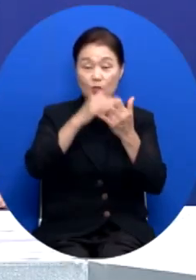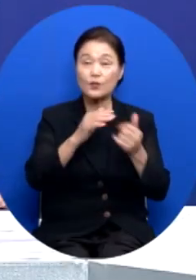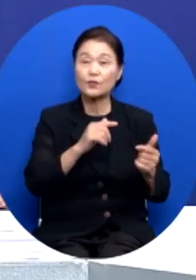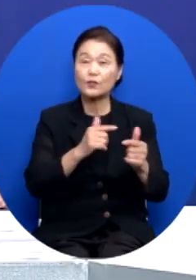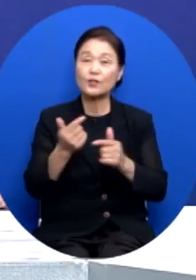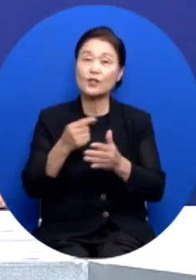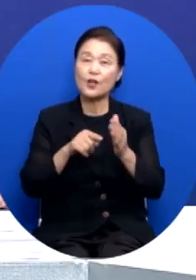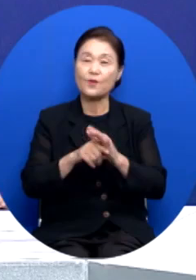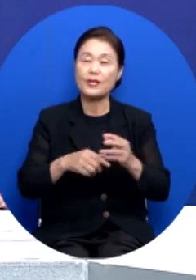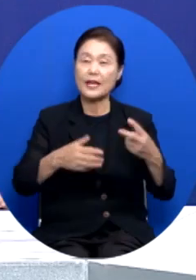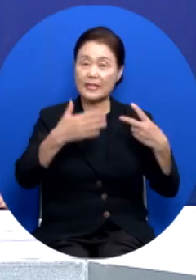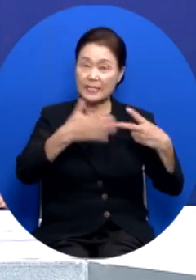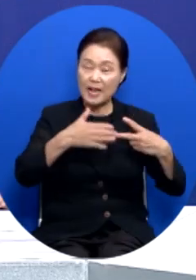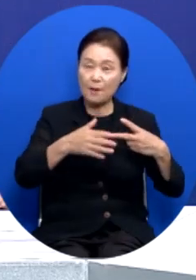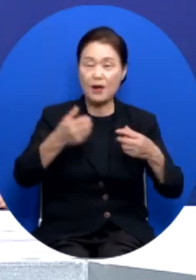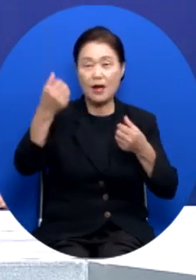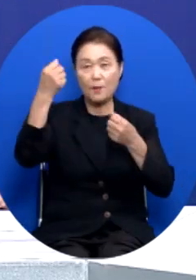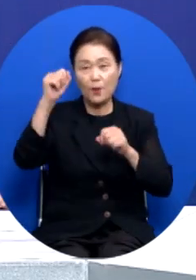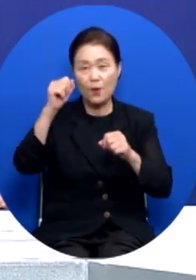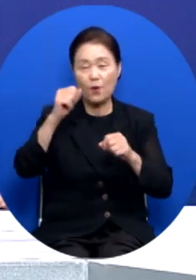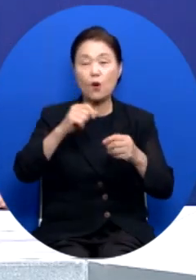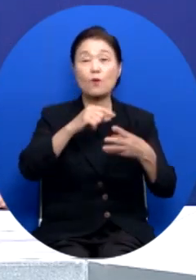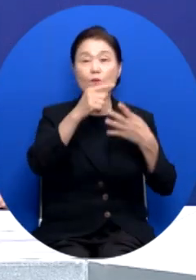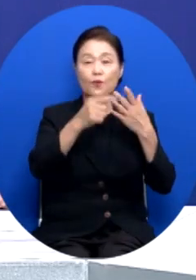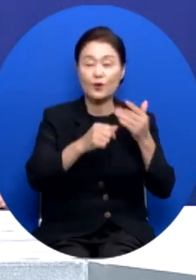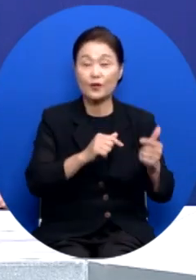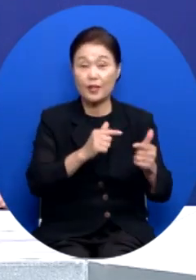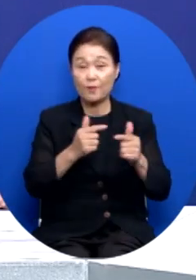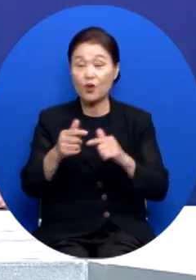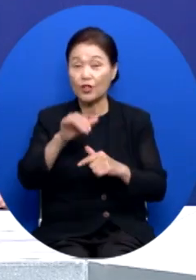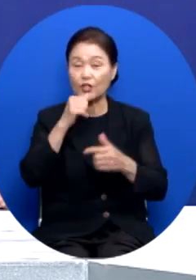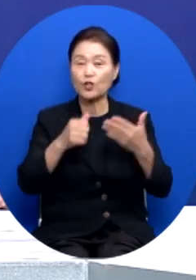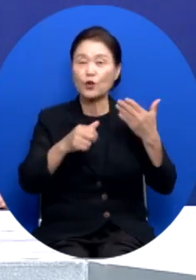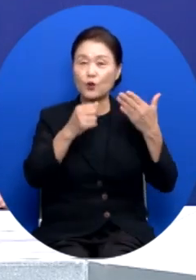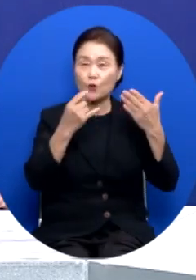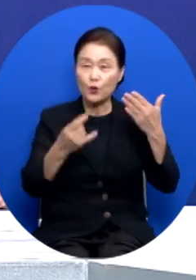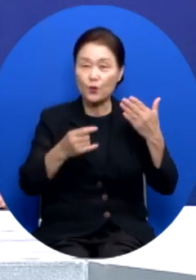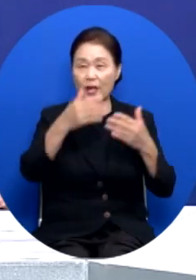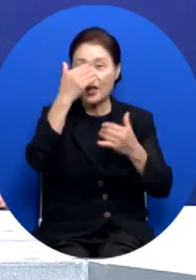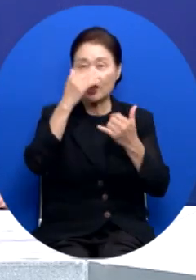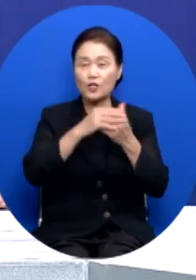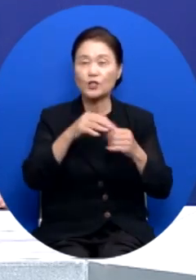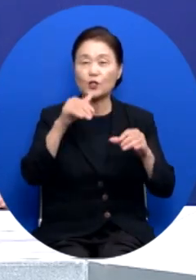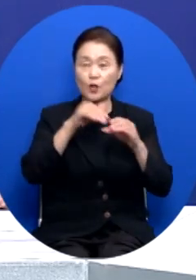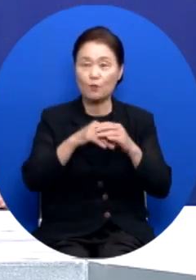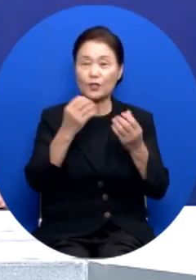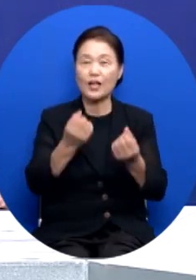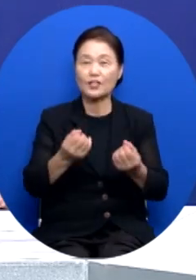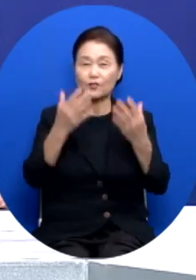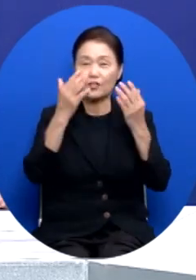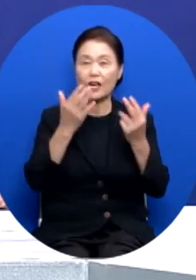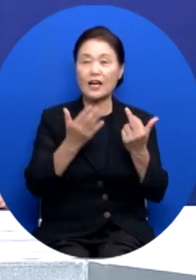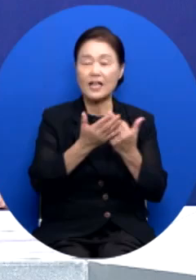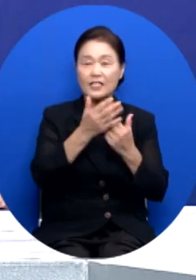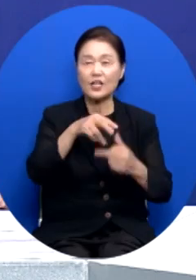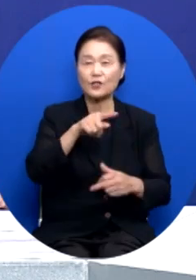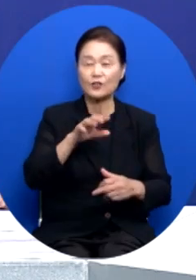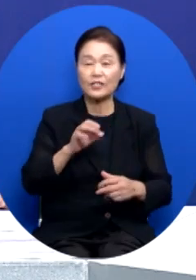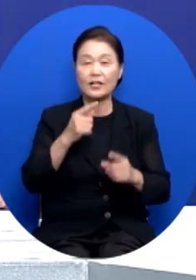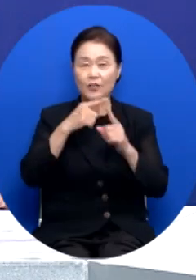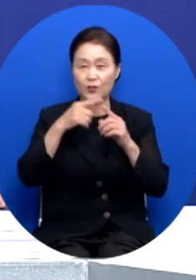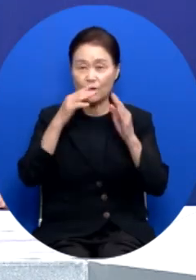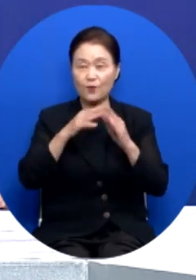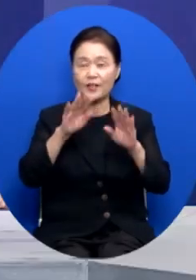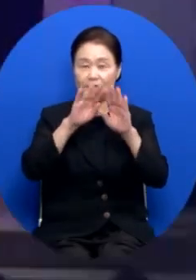청소년들을 위한 드라마와 워십 등의 프로그램을 담은 제9회 성안 청소년 문화축제가 제주 성안교회에서